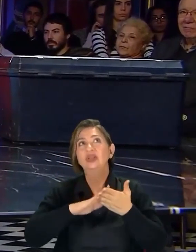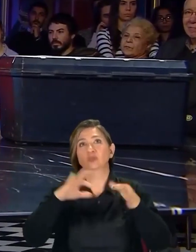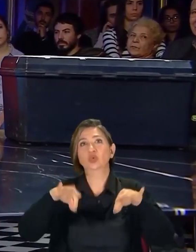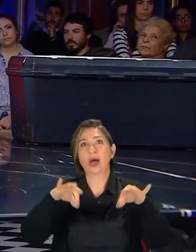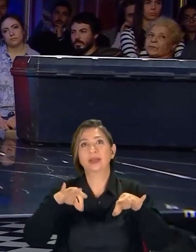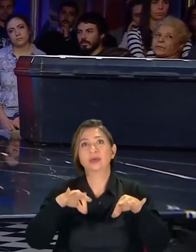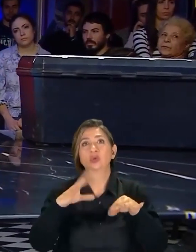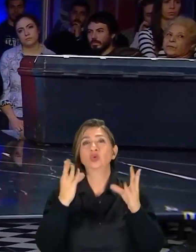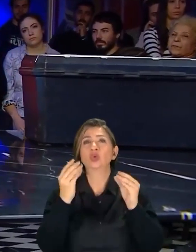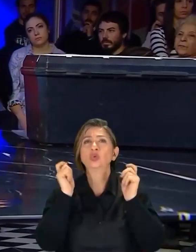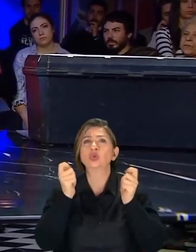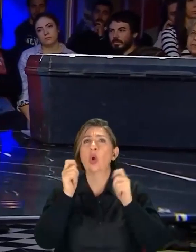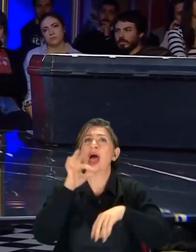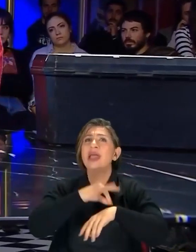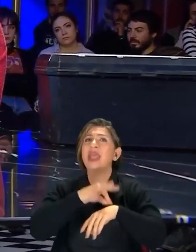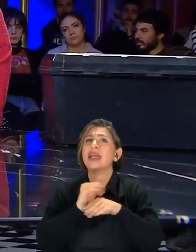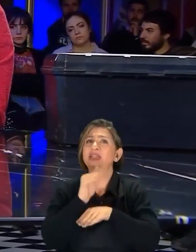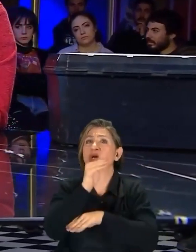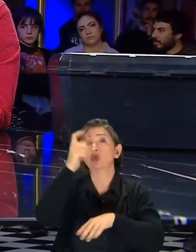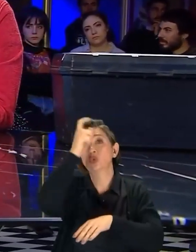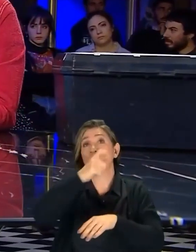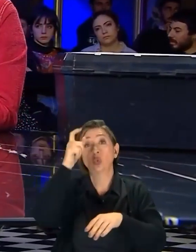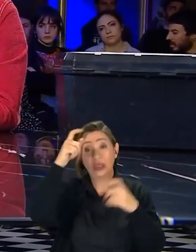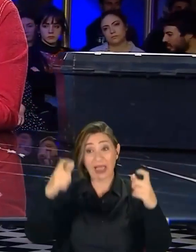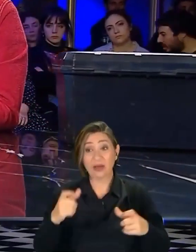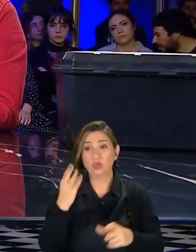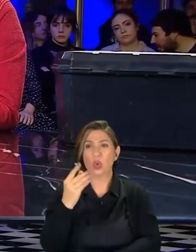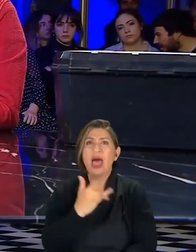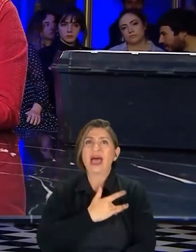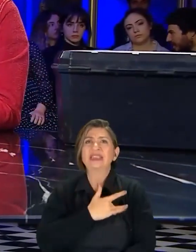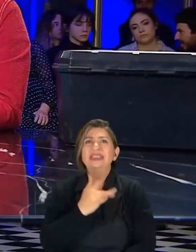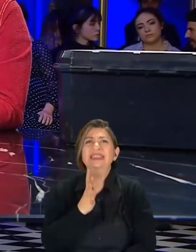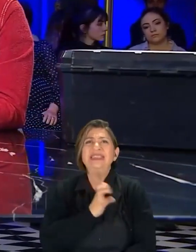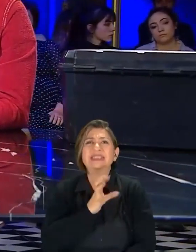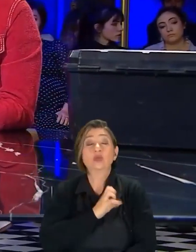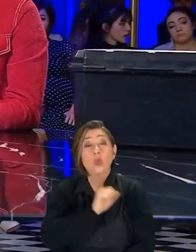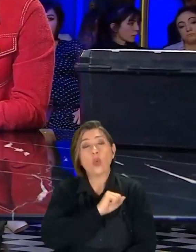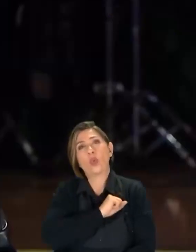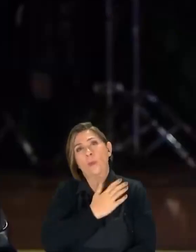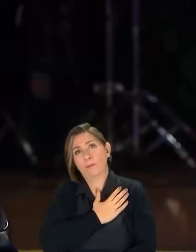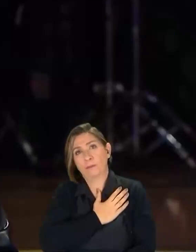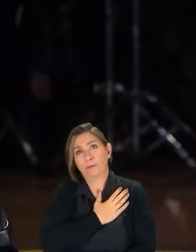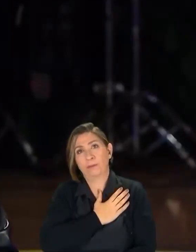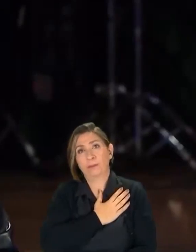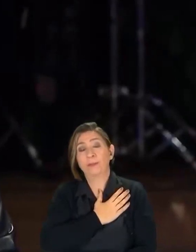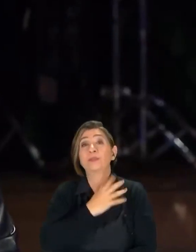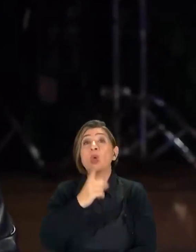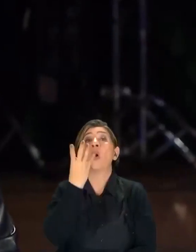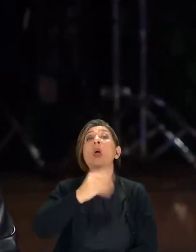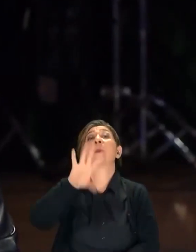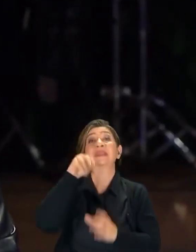Eee çok zor anlar yaşayacaklar ve Türkiye'ye de çok acı anlar yaşatacaklar diye korkuyorum Eee bunun